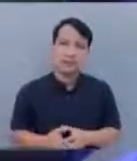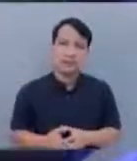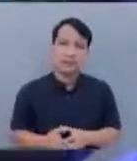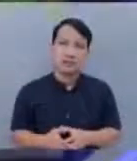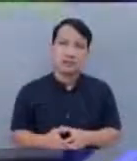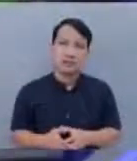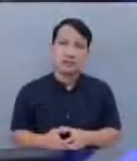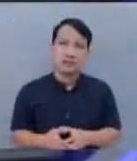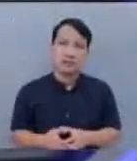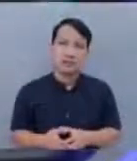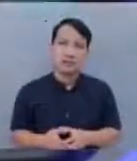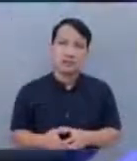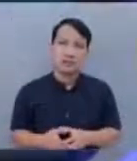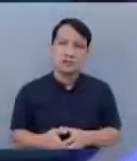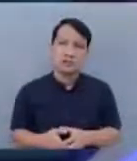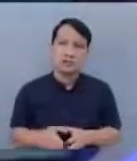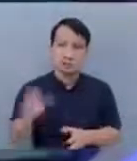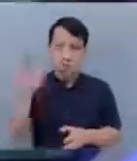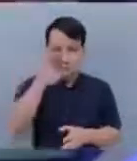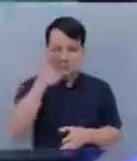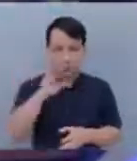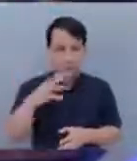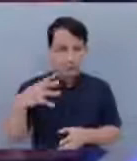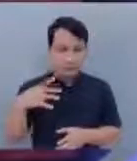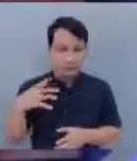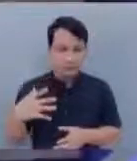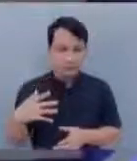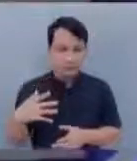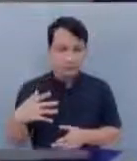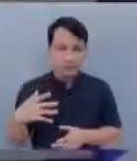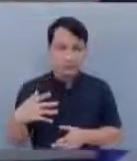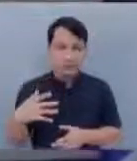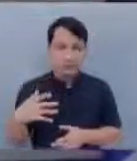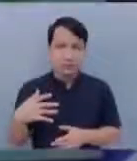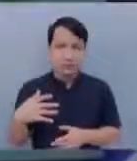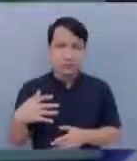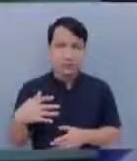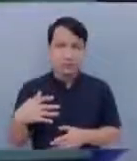kanina ka pa hindi kumikibo,